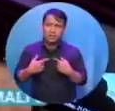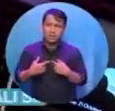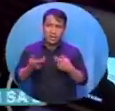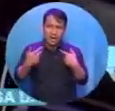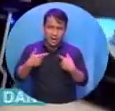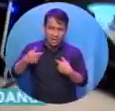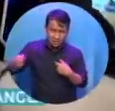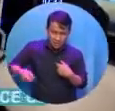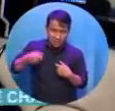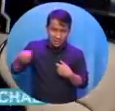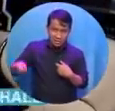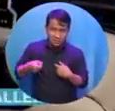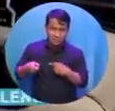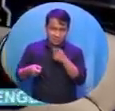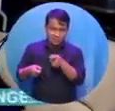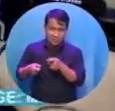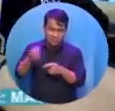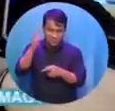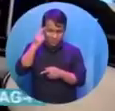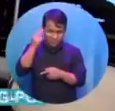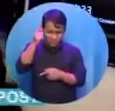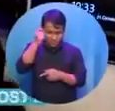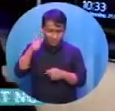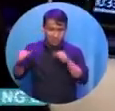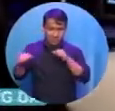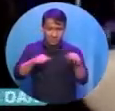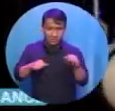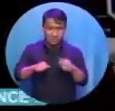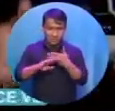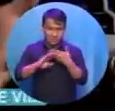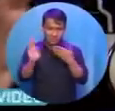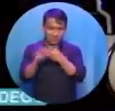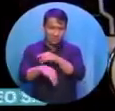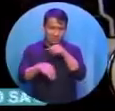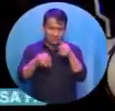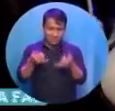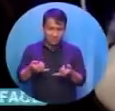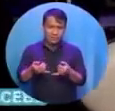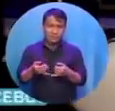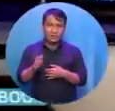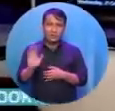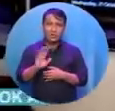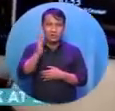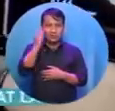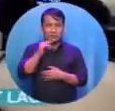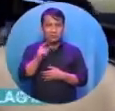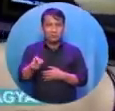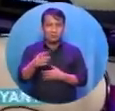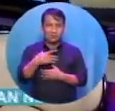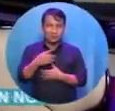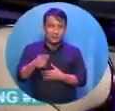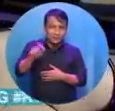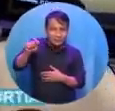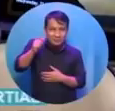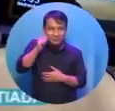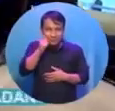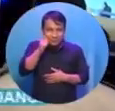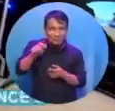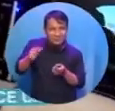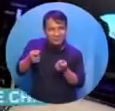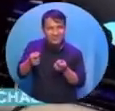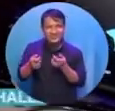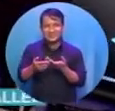lechon. Yan ay si Idol. Si Idol lang ang ating binabalik-balikan mga kababayan natin. At siya lang ang gustong kutkutin.